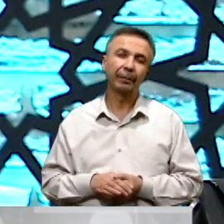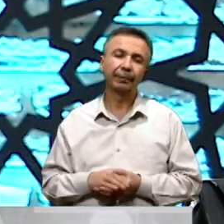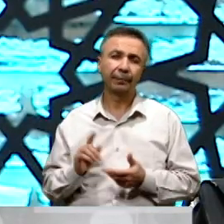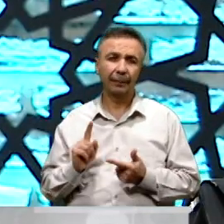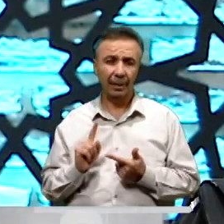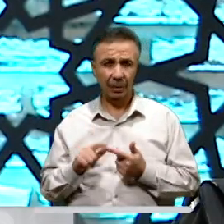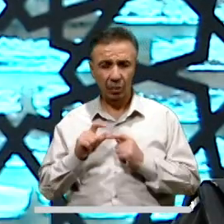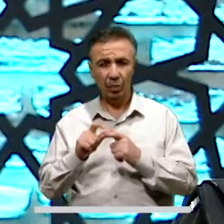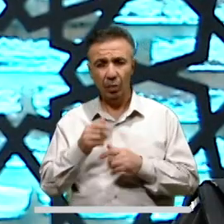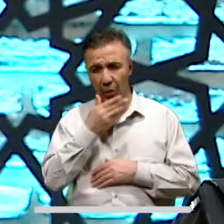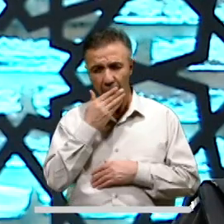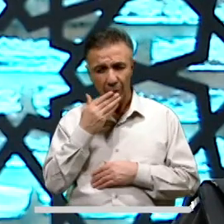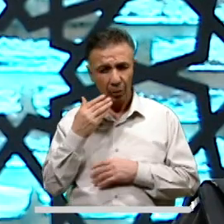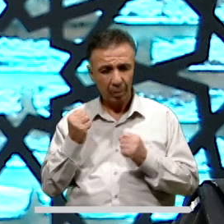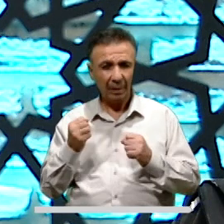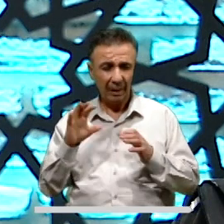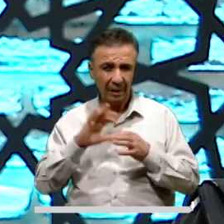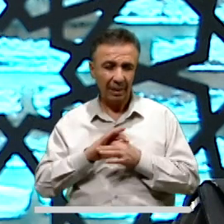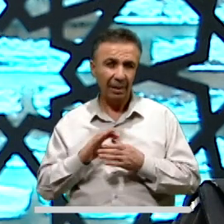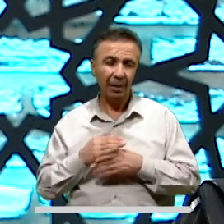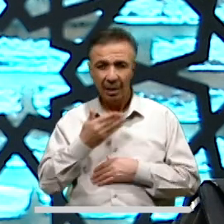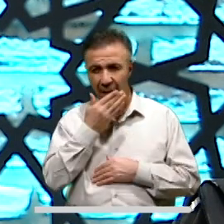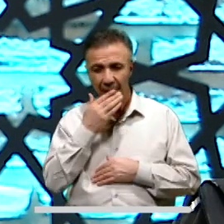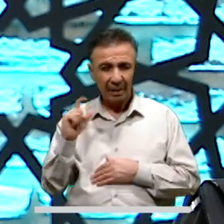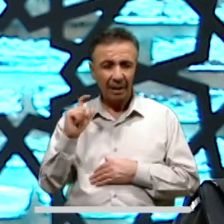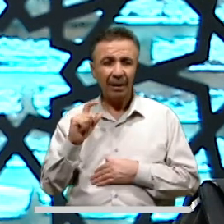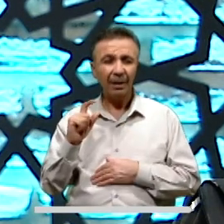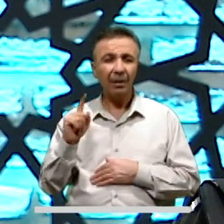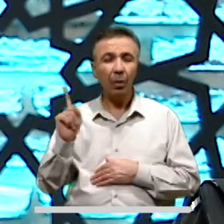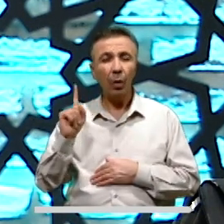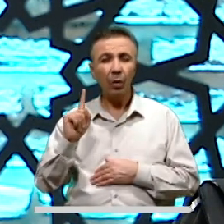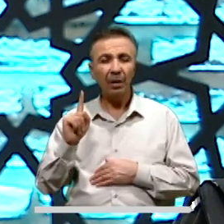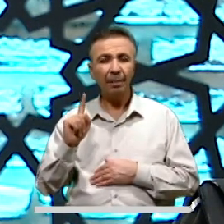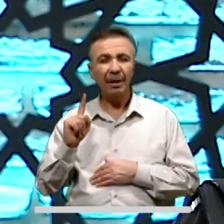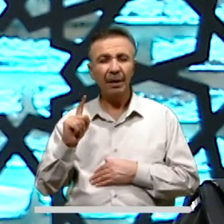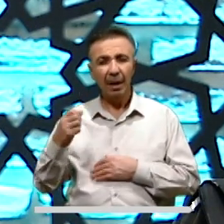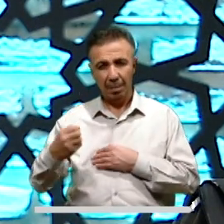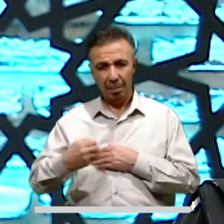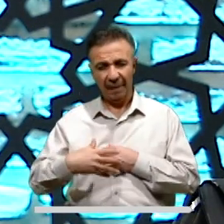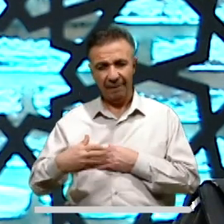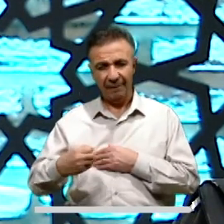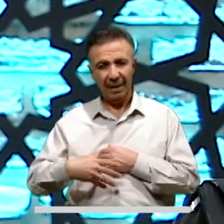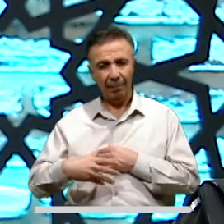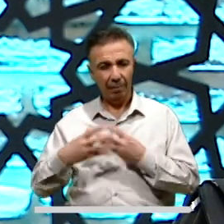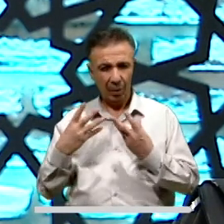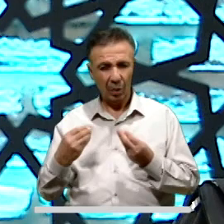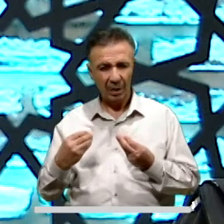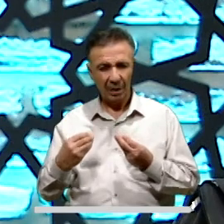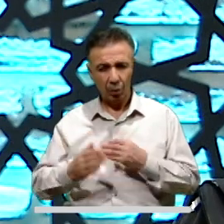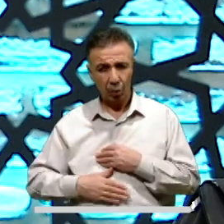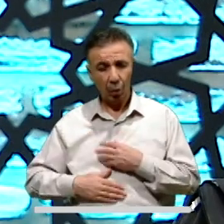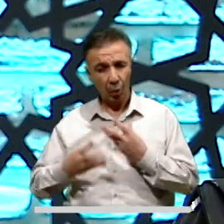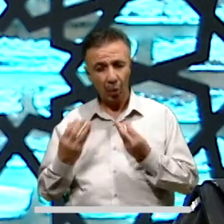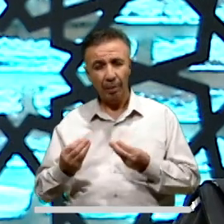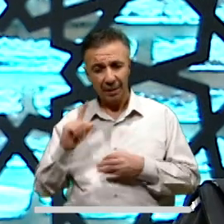sorusu oruçla alakalıydı. Evet. Ramazan'ın 10'unda bir film çekileceğim ve tok karnının olması gerekiyor dedi. Ne